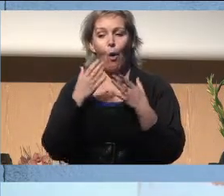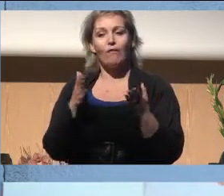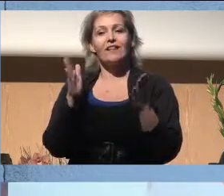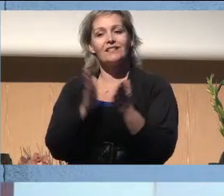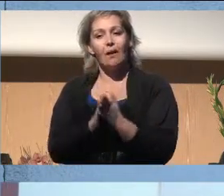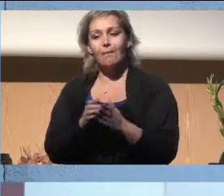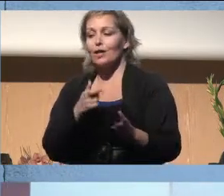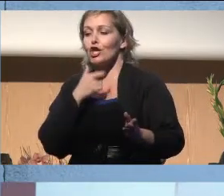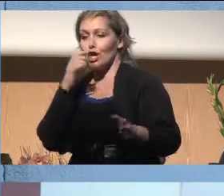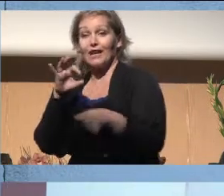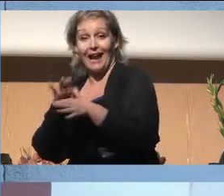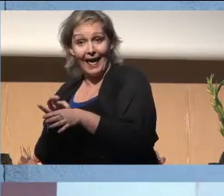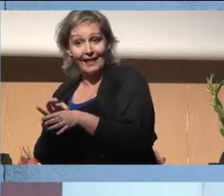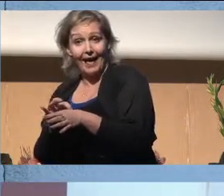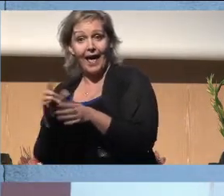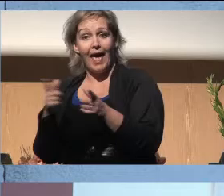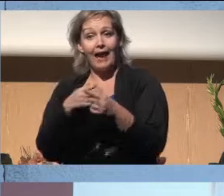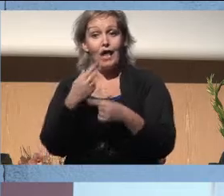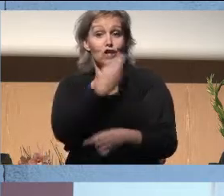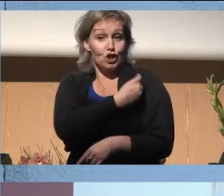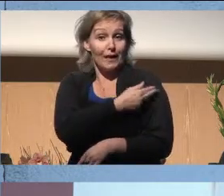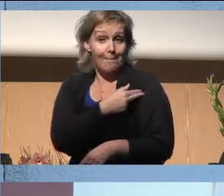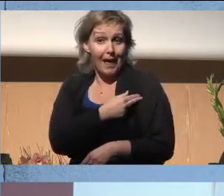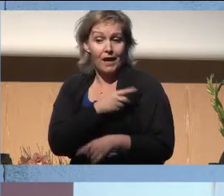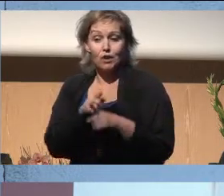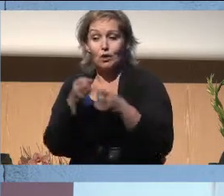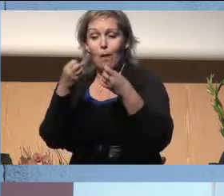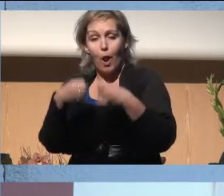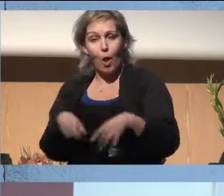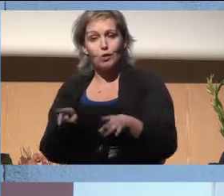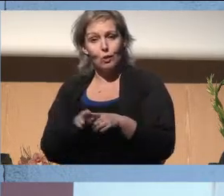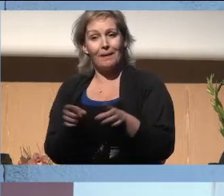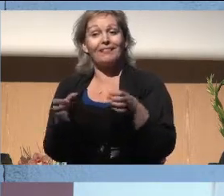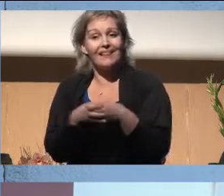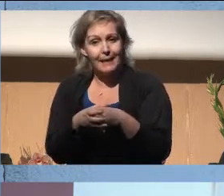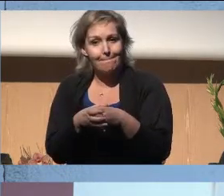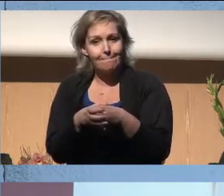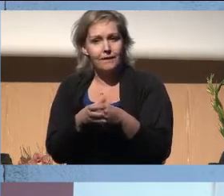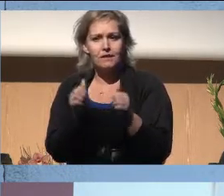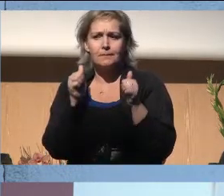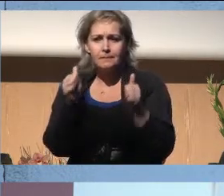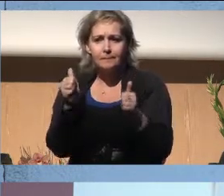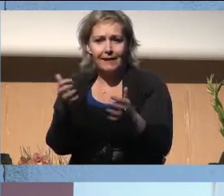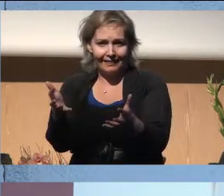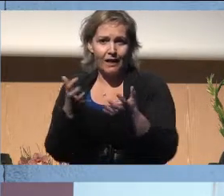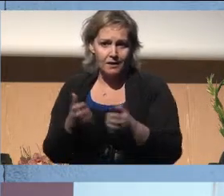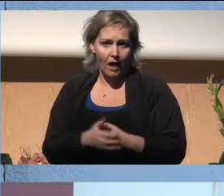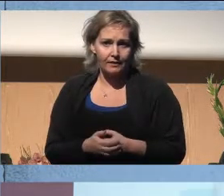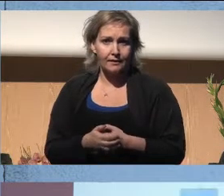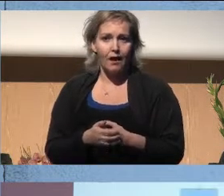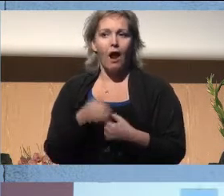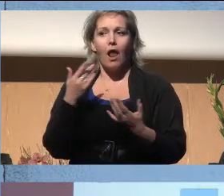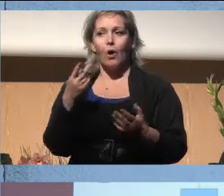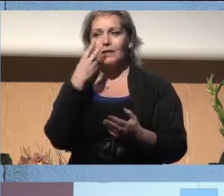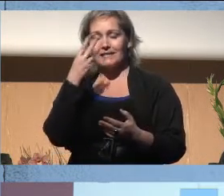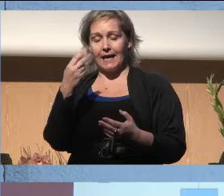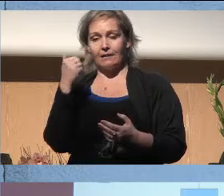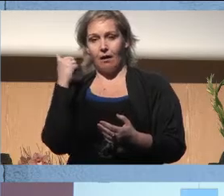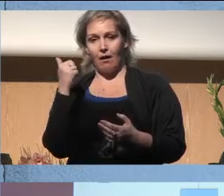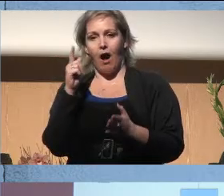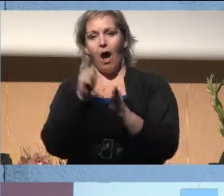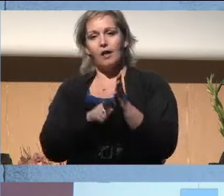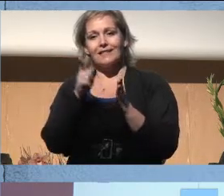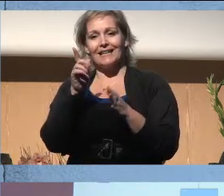tillsammans med en yngre läge eller en sjukepleje som löser detta som ett team. Superintressant. Men låt oss titta då